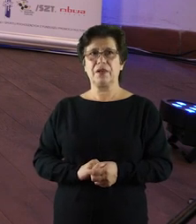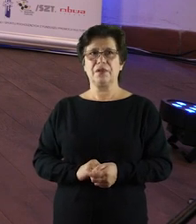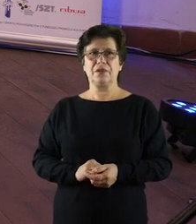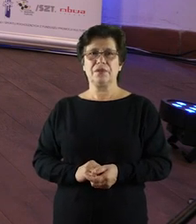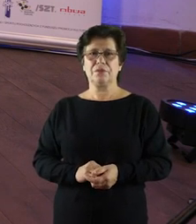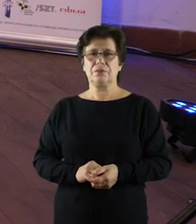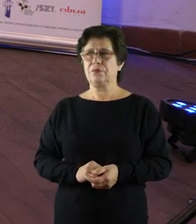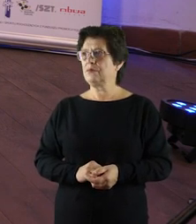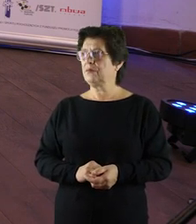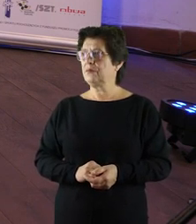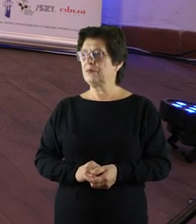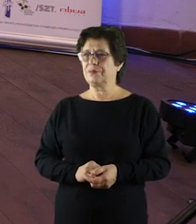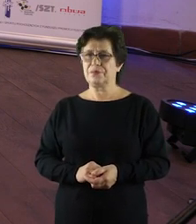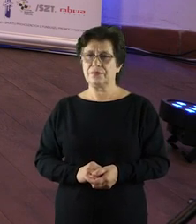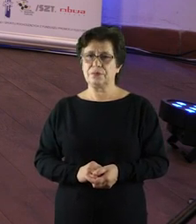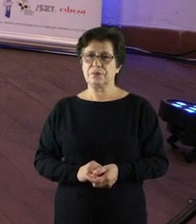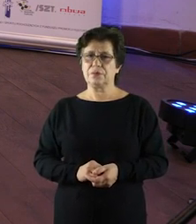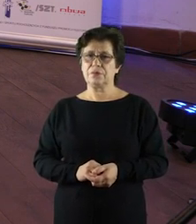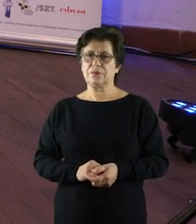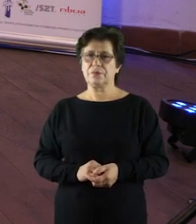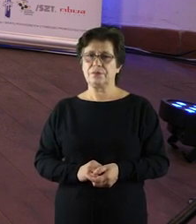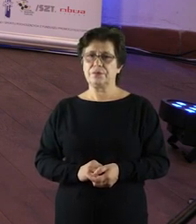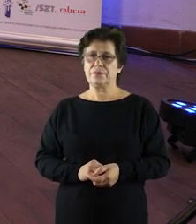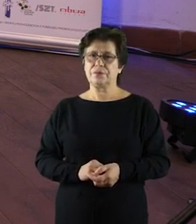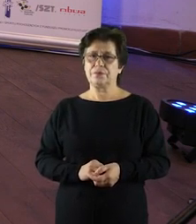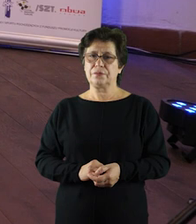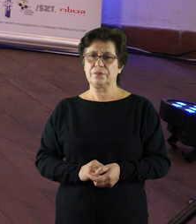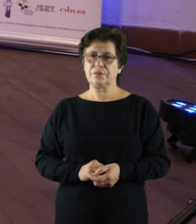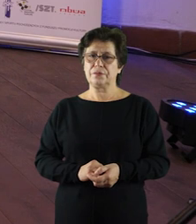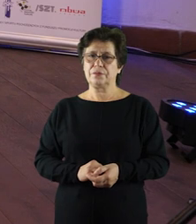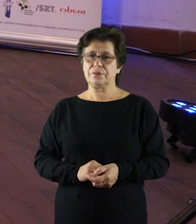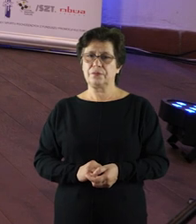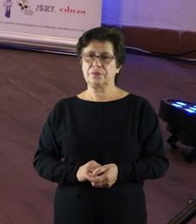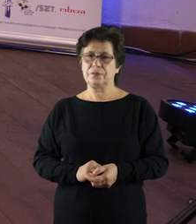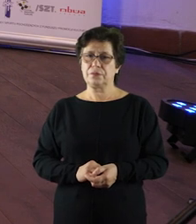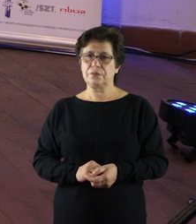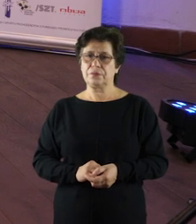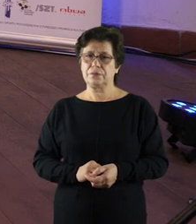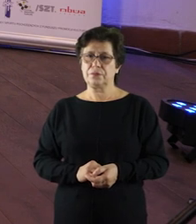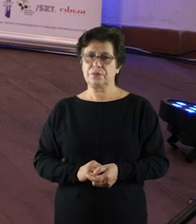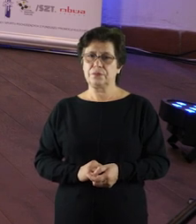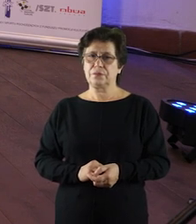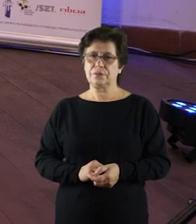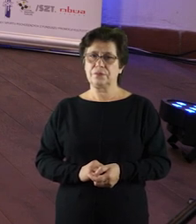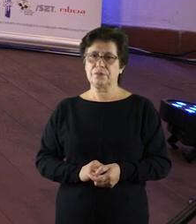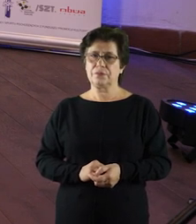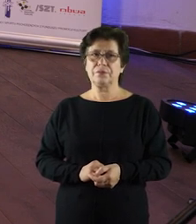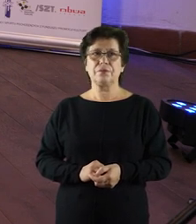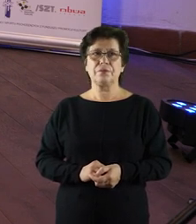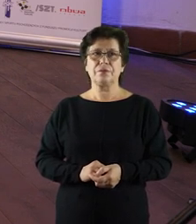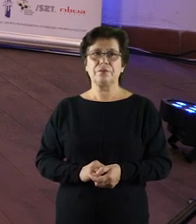zmęczenie jesteście, wiem, bo to taki maraton, ale pozwólcie, niech to już będzie nawet ostatnie, żeby was nie dręczyć. Proszę